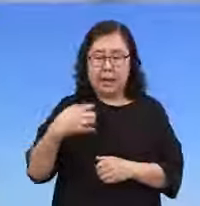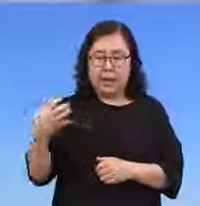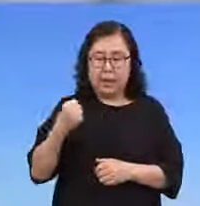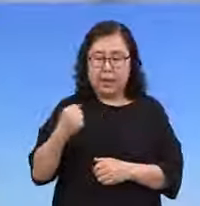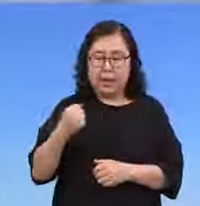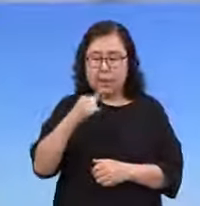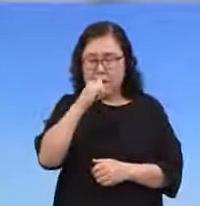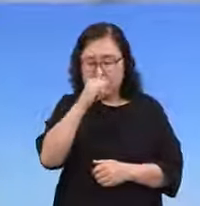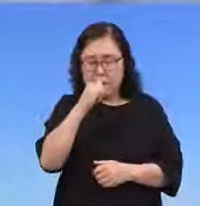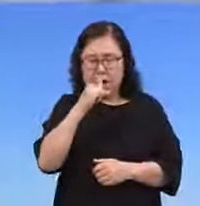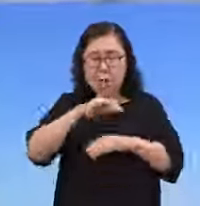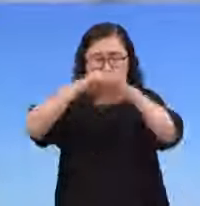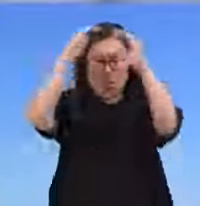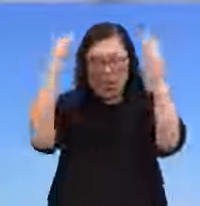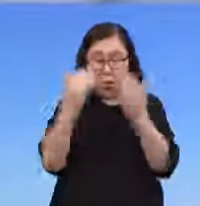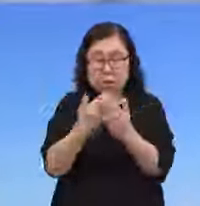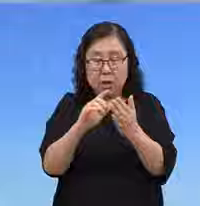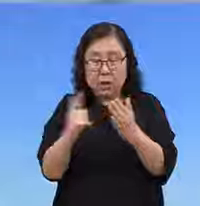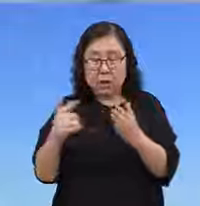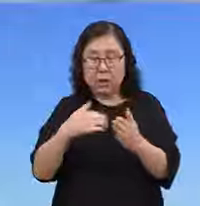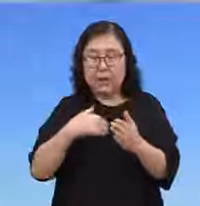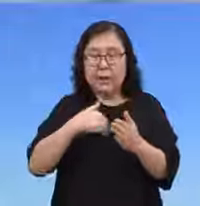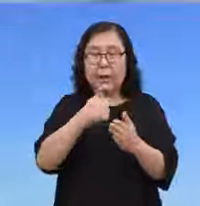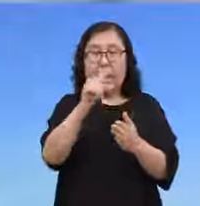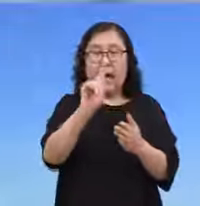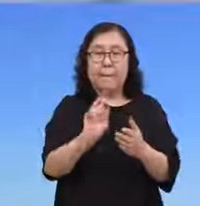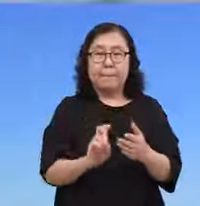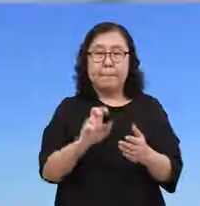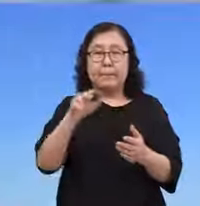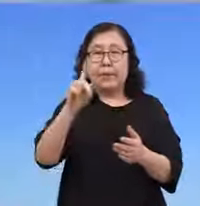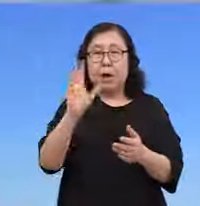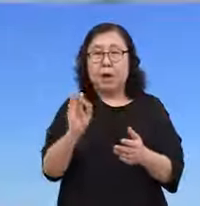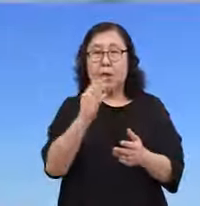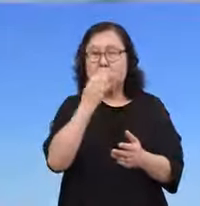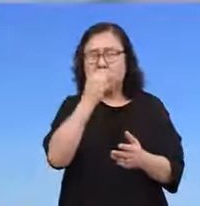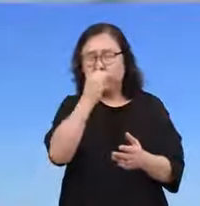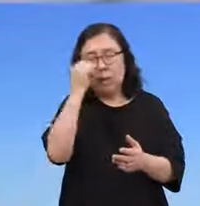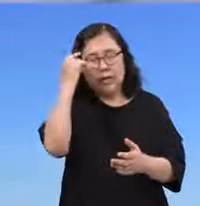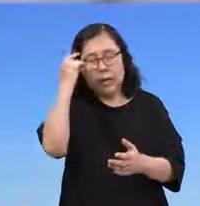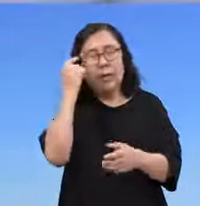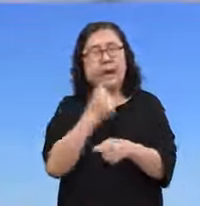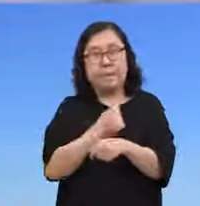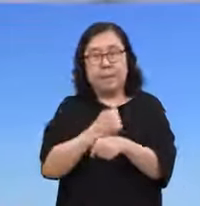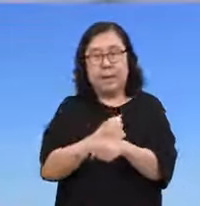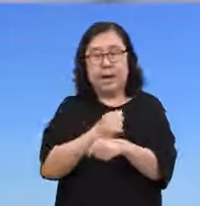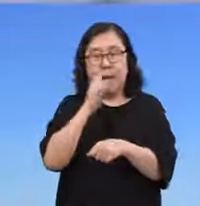있다. 이게 다윗의 옷에 씌워진